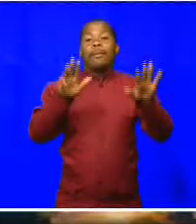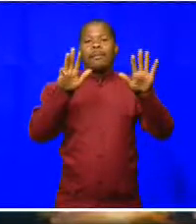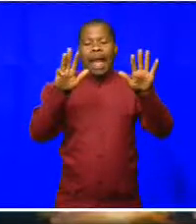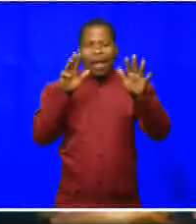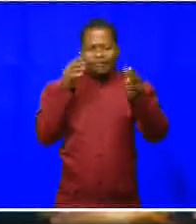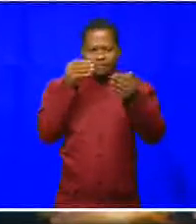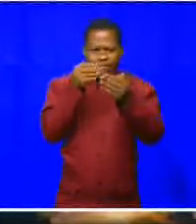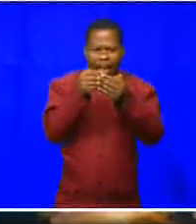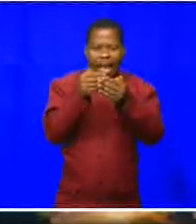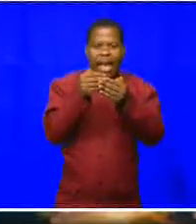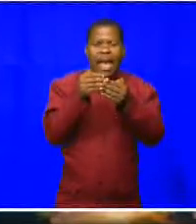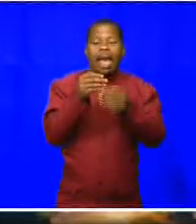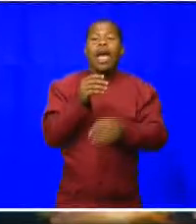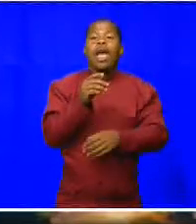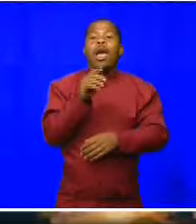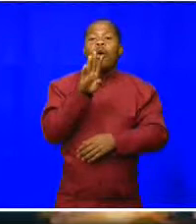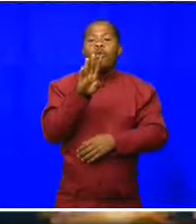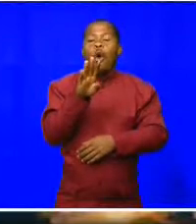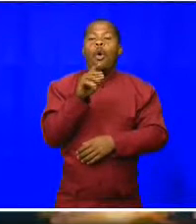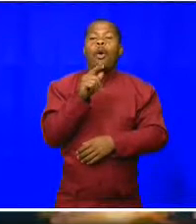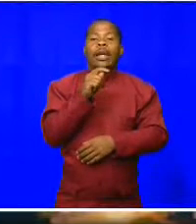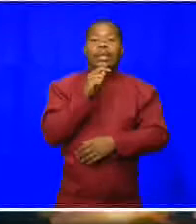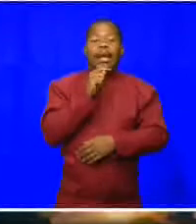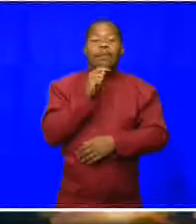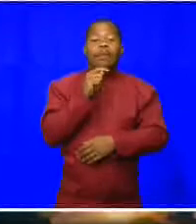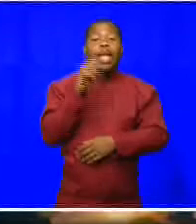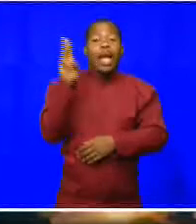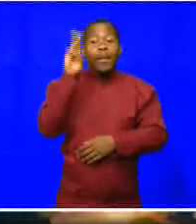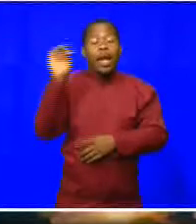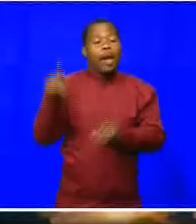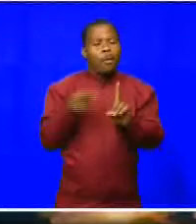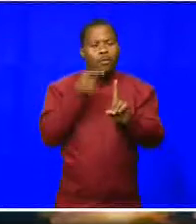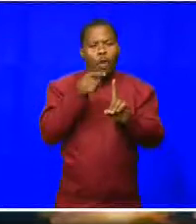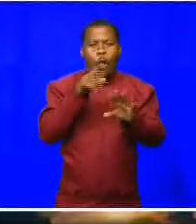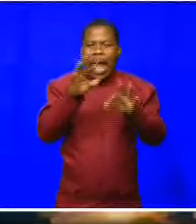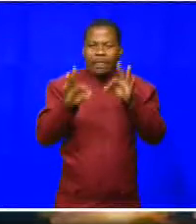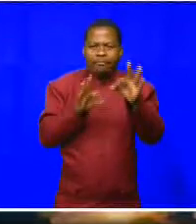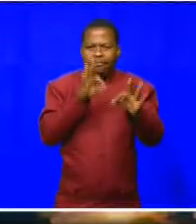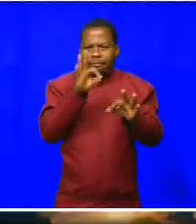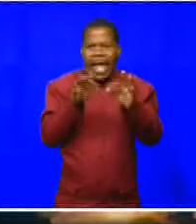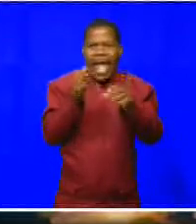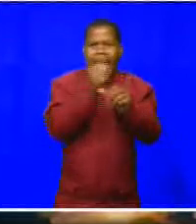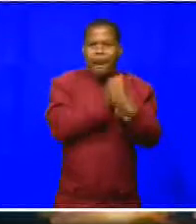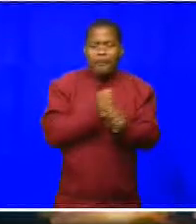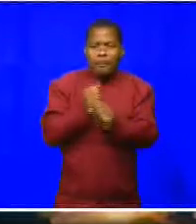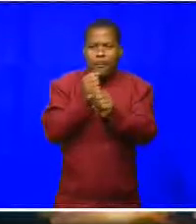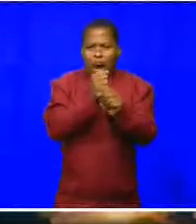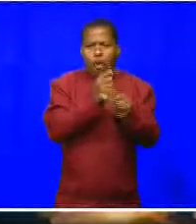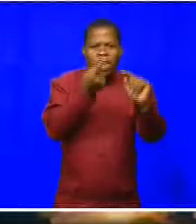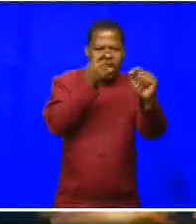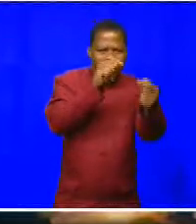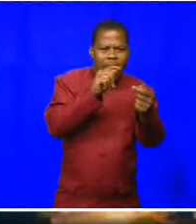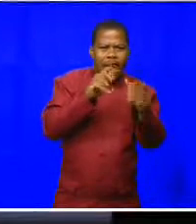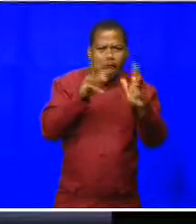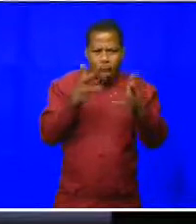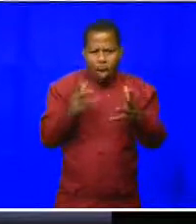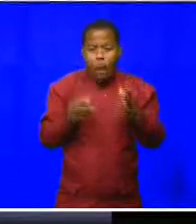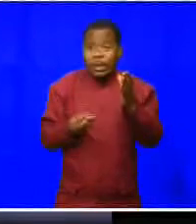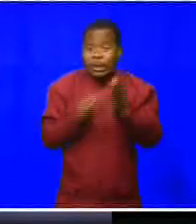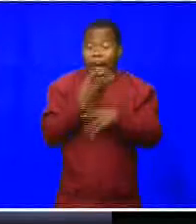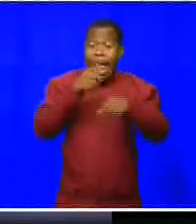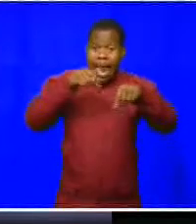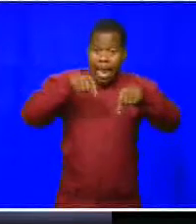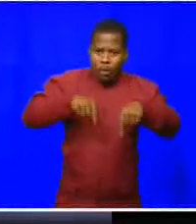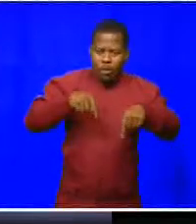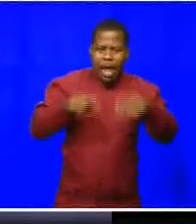yesine ekuseni. Runangulu uyachaza ngaleti ngucuku leti khona even leti qala lamuhla ebusuku. Kute